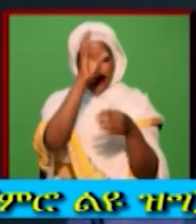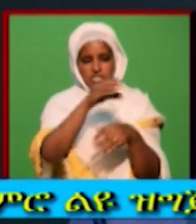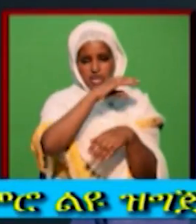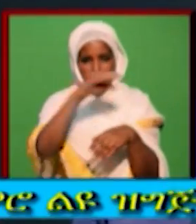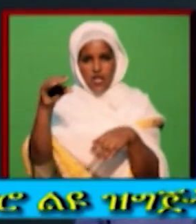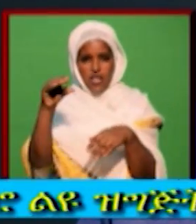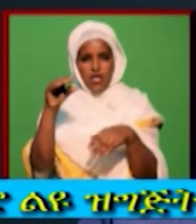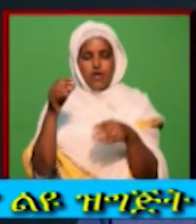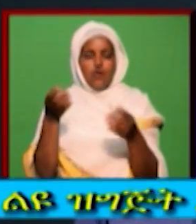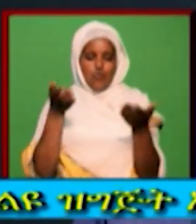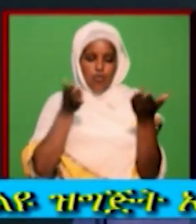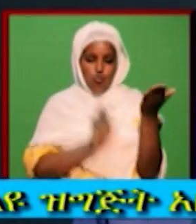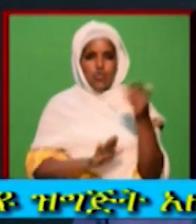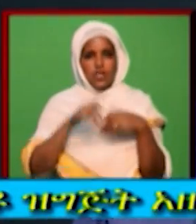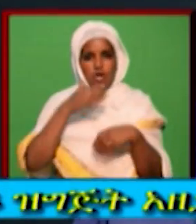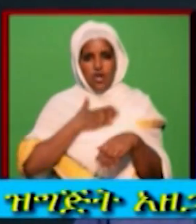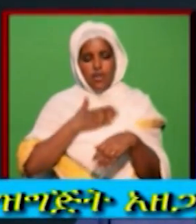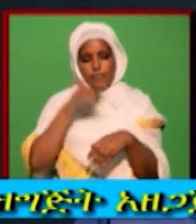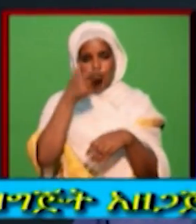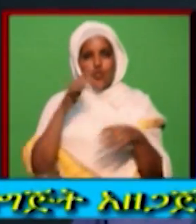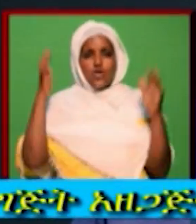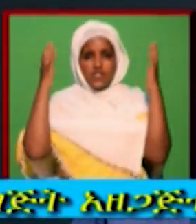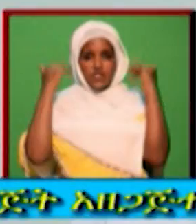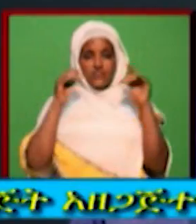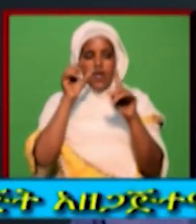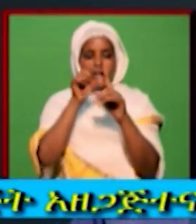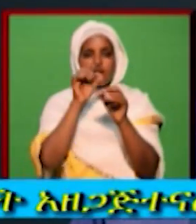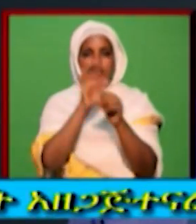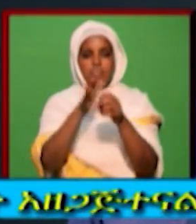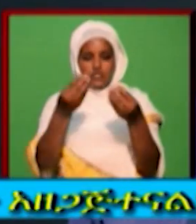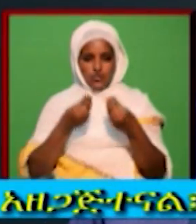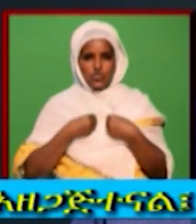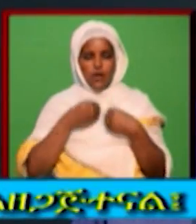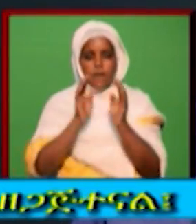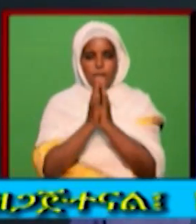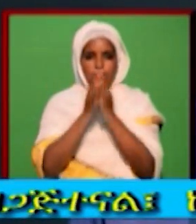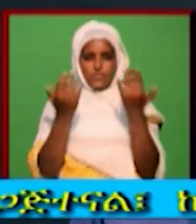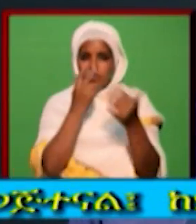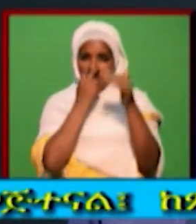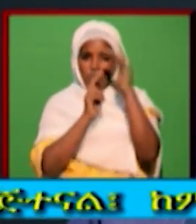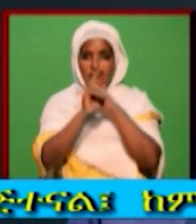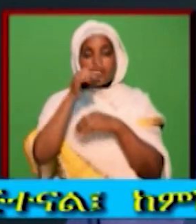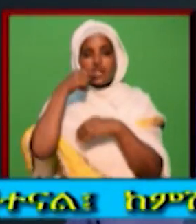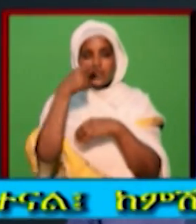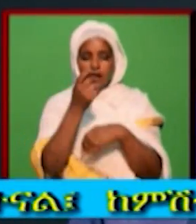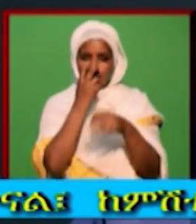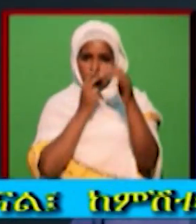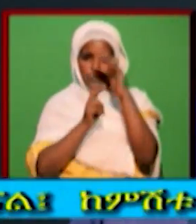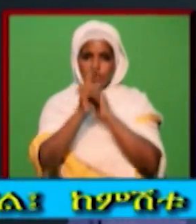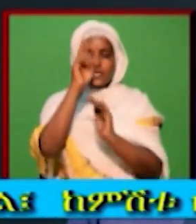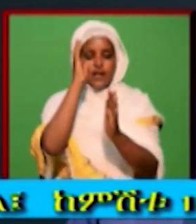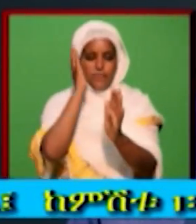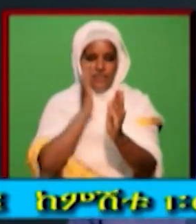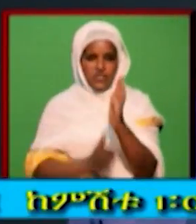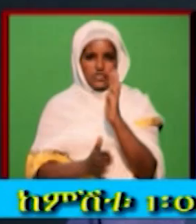በመስቀሌ ወሞቴ ብሎ የተስፋ ቃል ኪዳን ሰጥቶት ነበር። በመጽሐፍት የተጻፈውን ነቢያት የተናገረውን ትንቢት